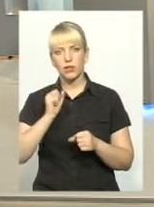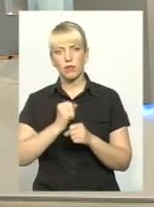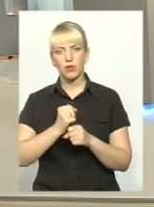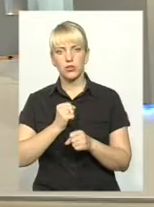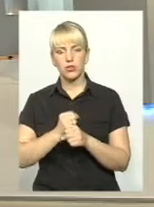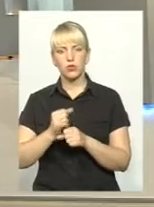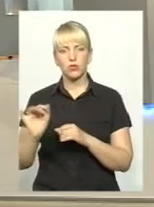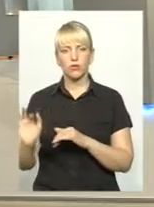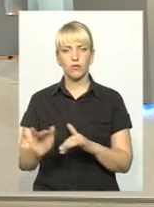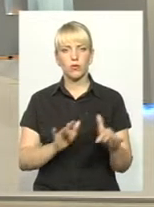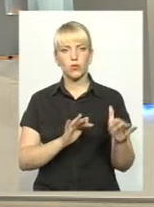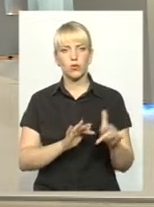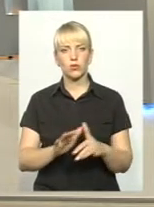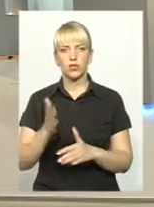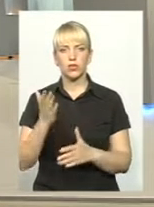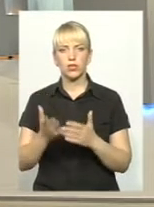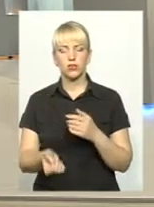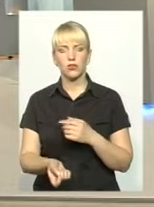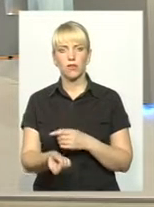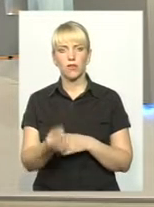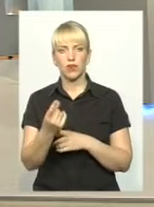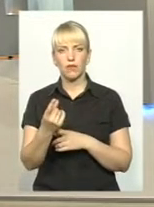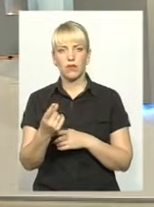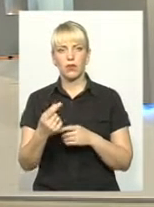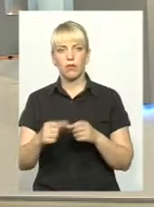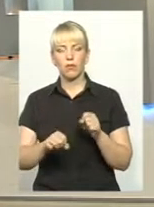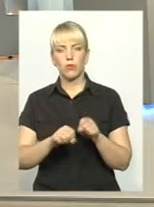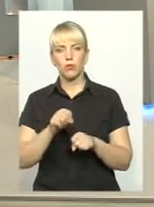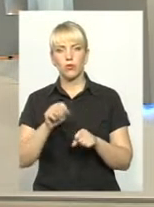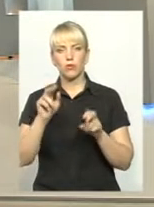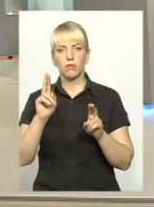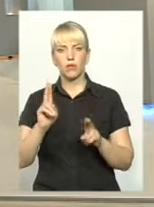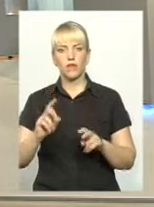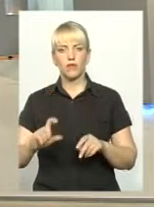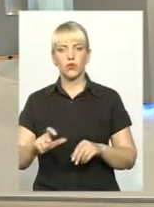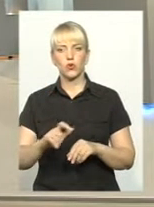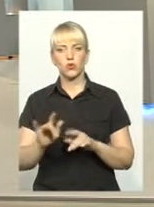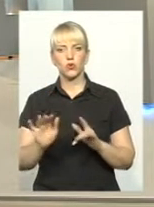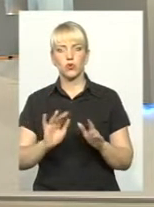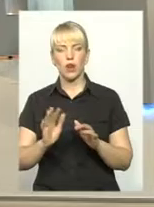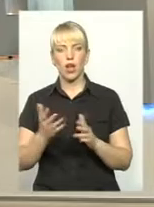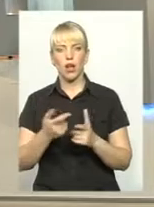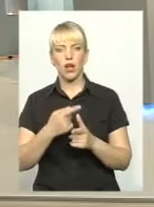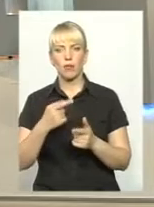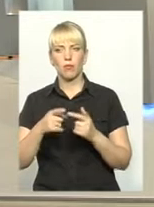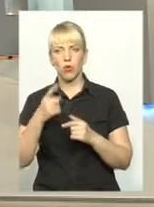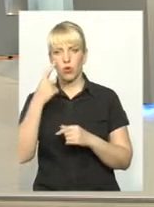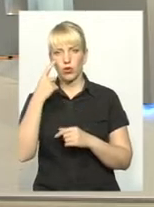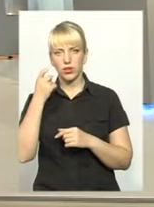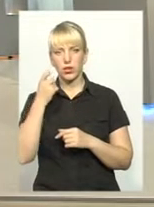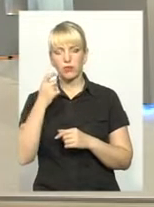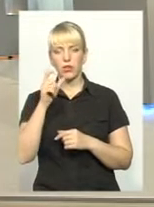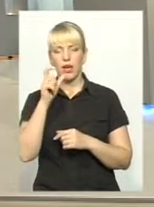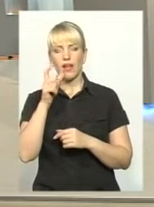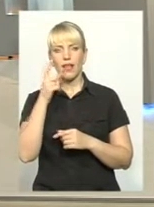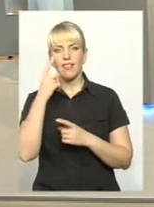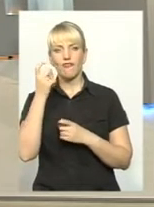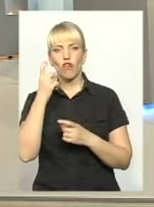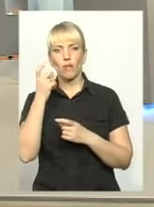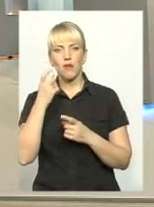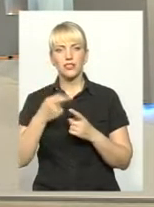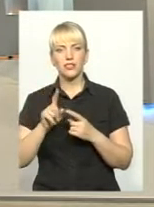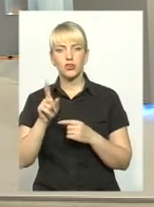русі, і у разі виявлення порушень правил дорожнього руху або отримання інформації про підозрілу особу, вони